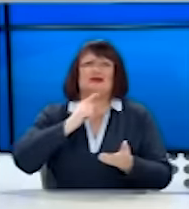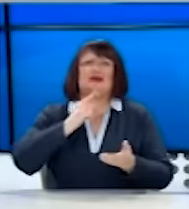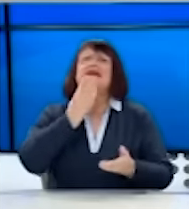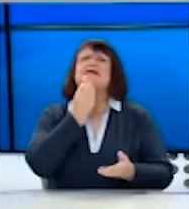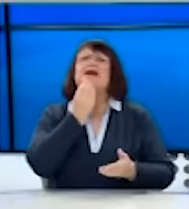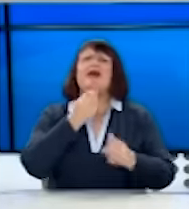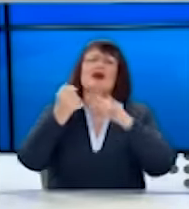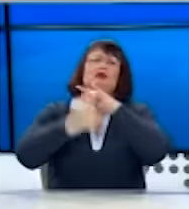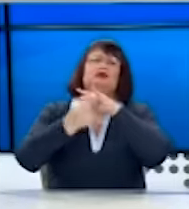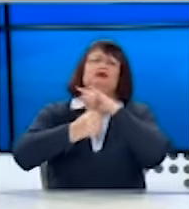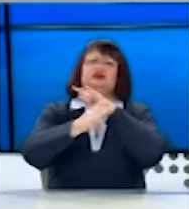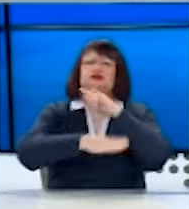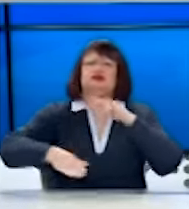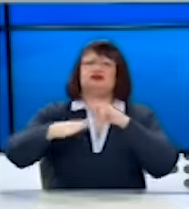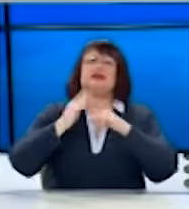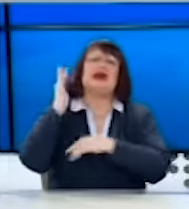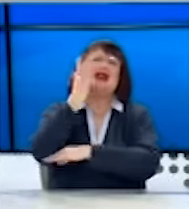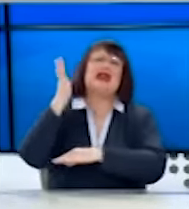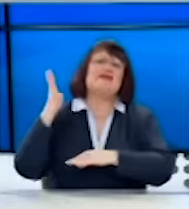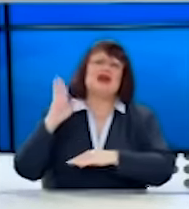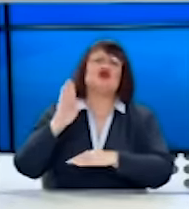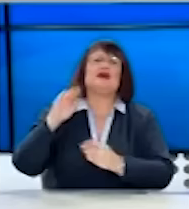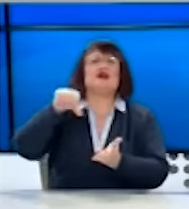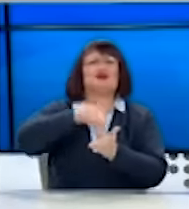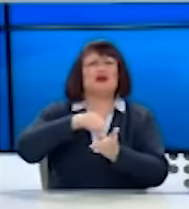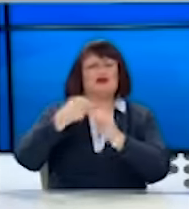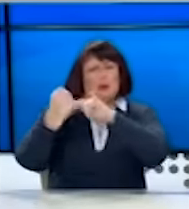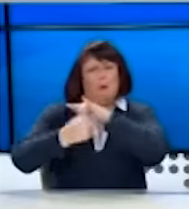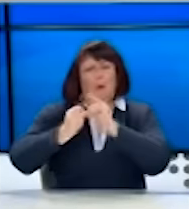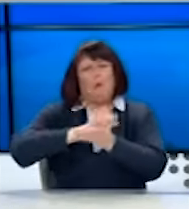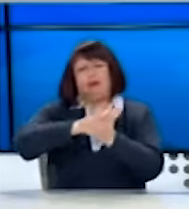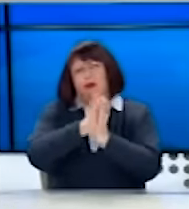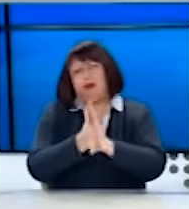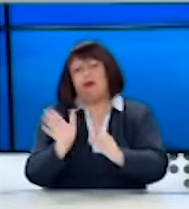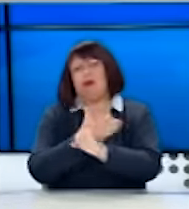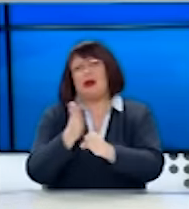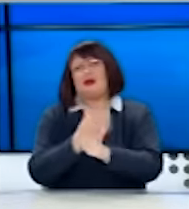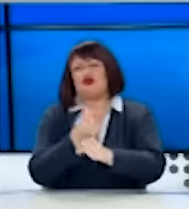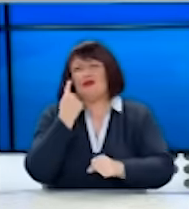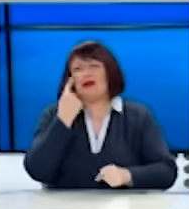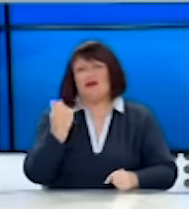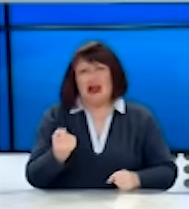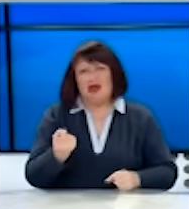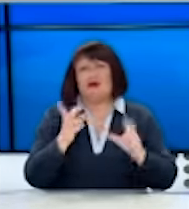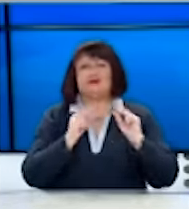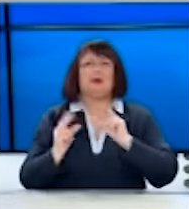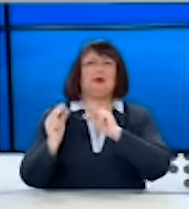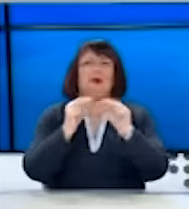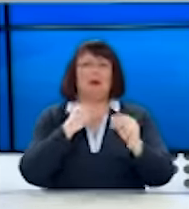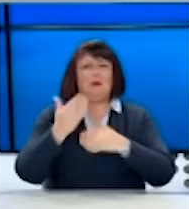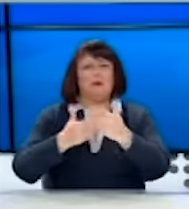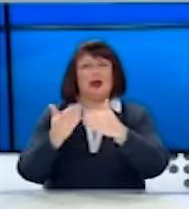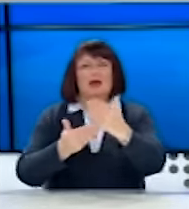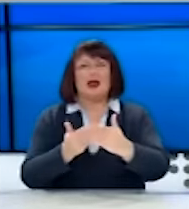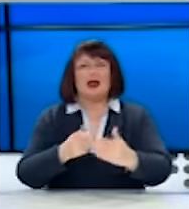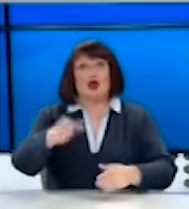το Ισραήλ στην πρωτεύουσα του Λιβάνου, στη Βηρυτό και αλλού. Και βέβαια οι συζητήσεις εξελίσσονται χωρίς